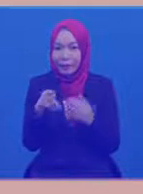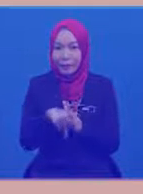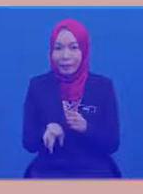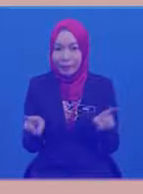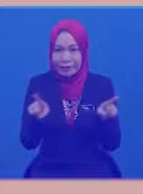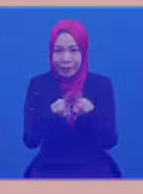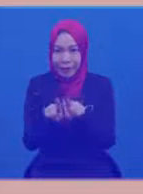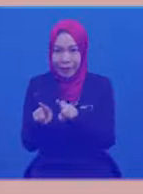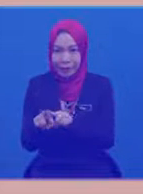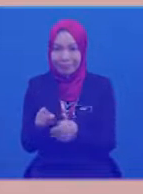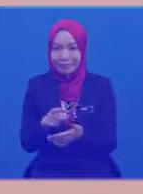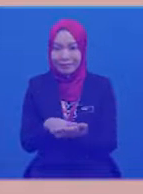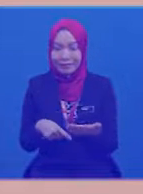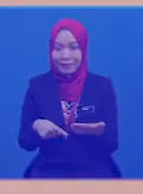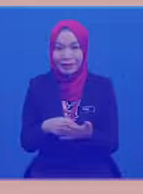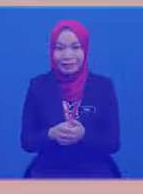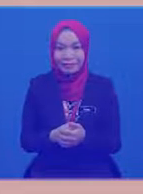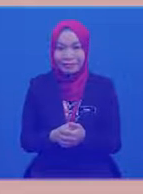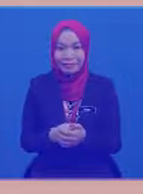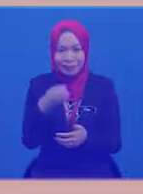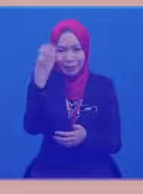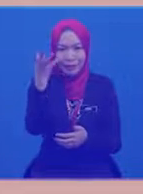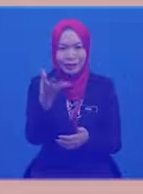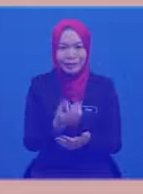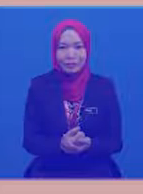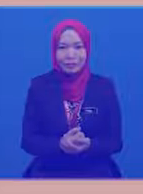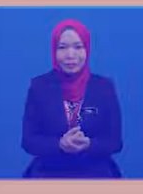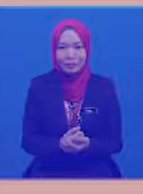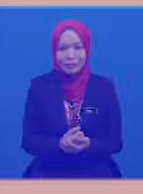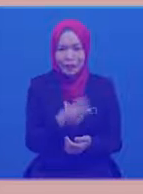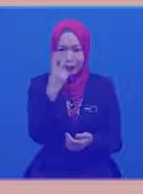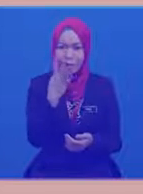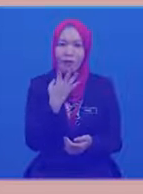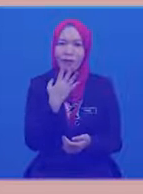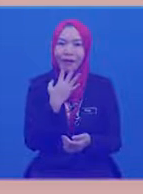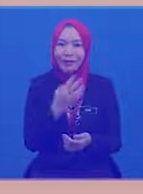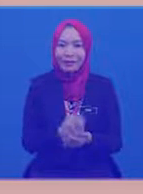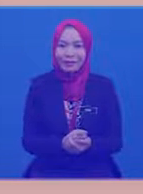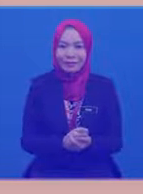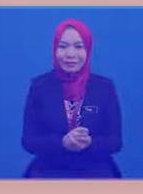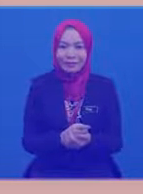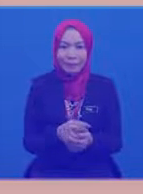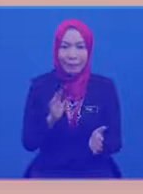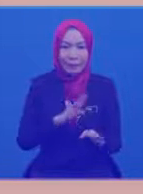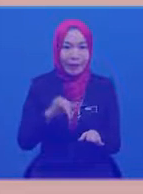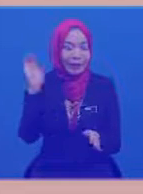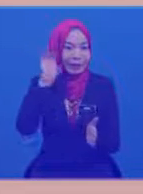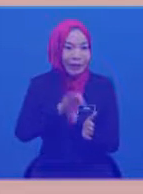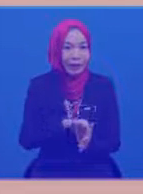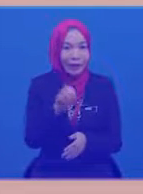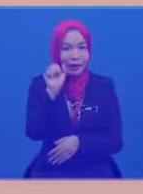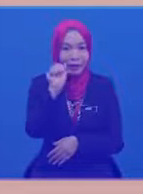betul-betul. Lihat dari segi warna kedua-dua gambar ini. Warna pada gambar